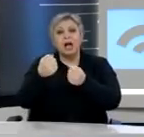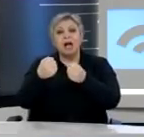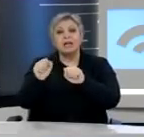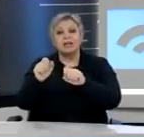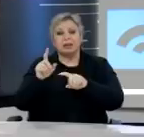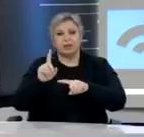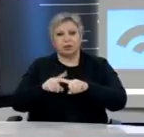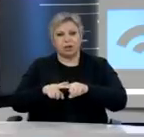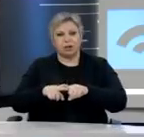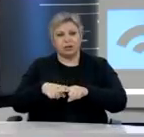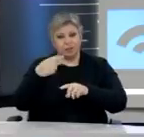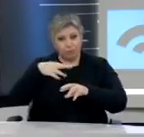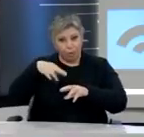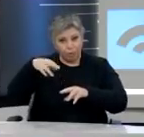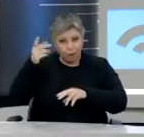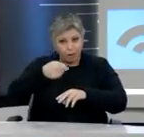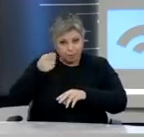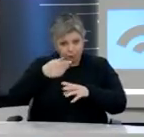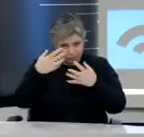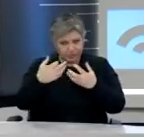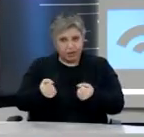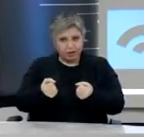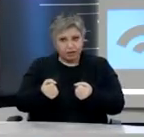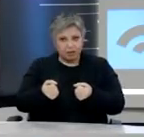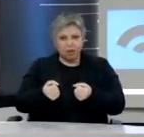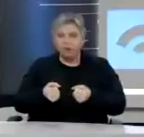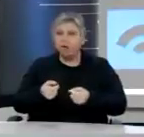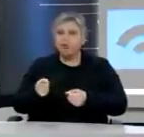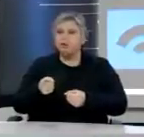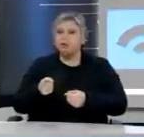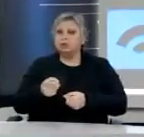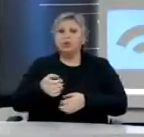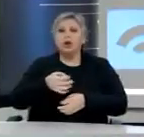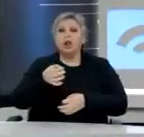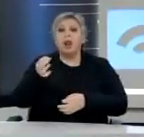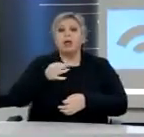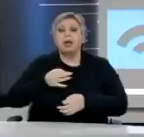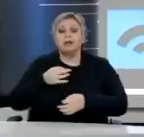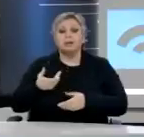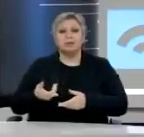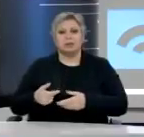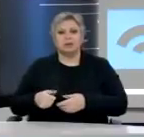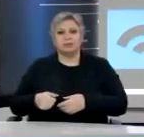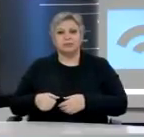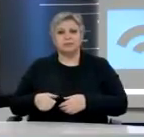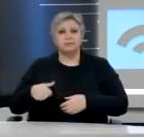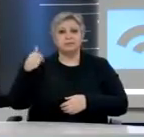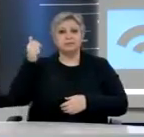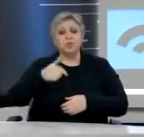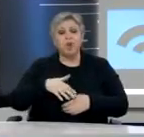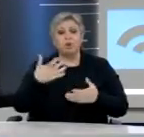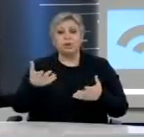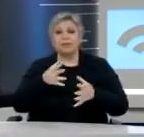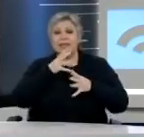καμία πλειοψηφία. Τι μας λέγατε τότε? Μας λέγατε δεν υπάρχει, είναι κουρελού η κυβέρνηση